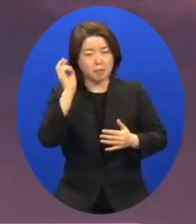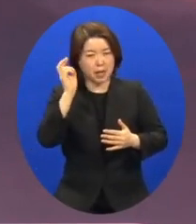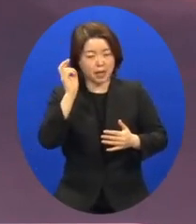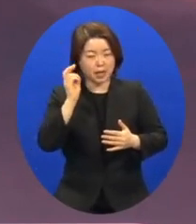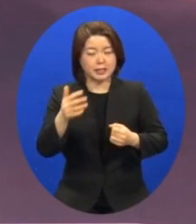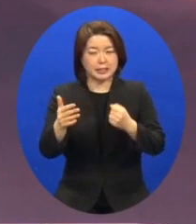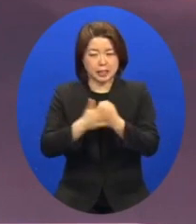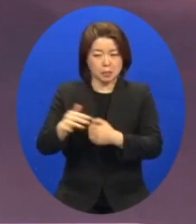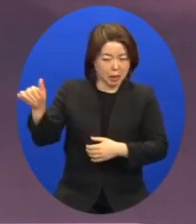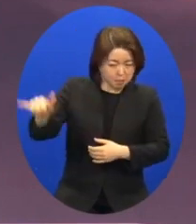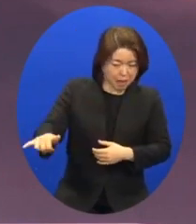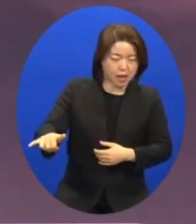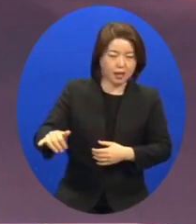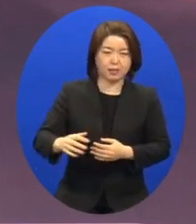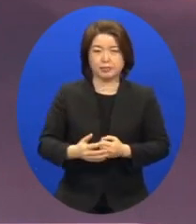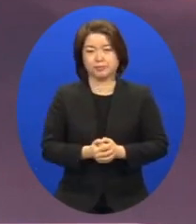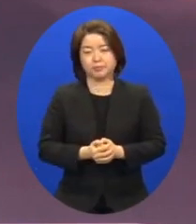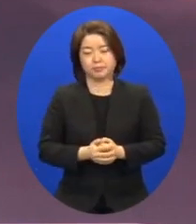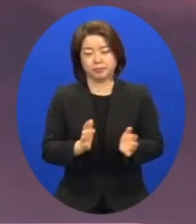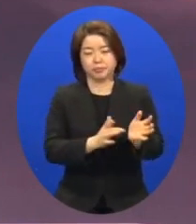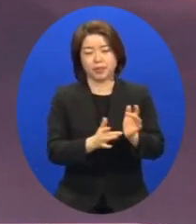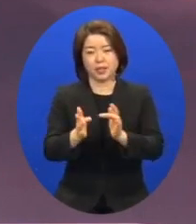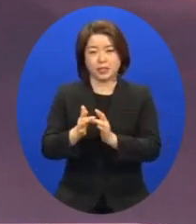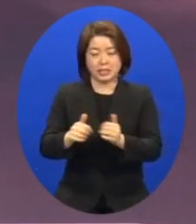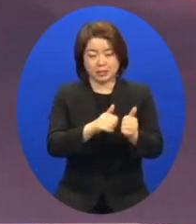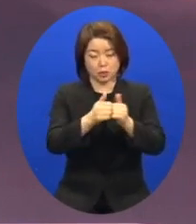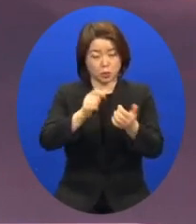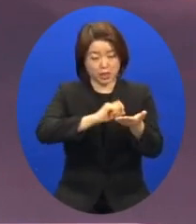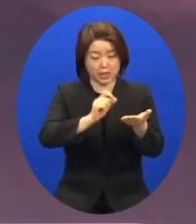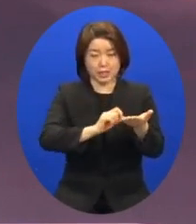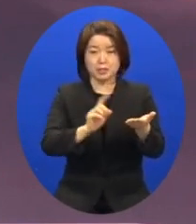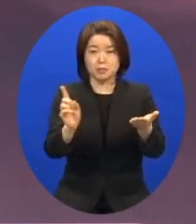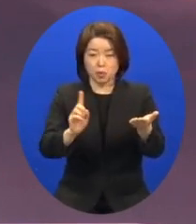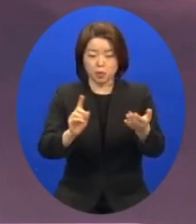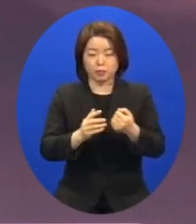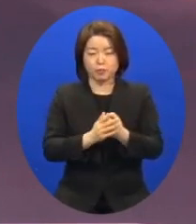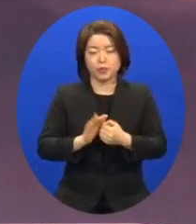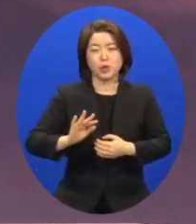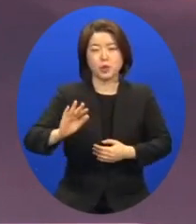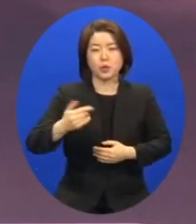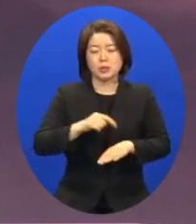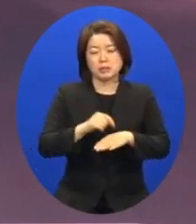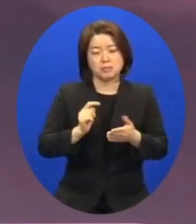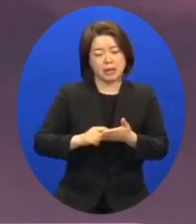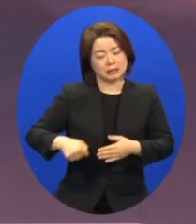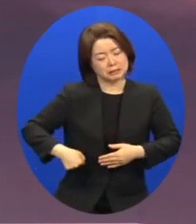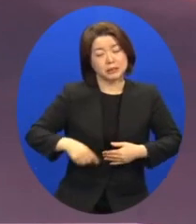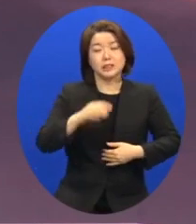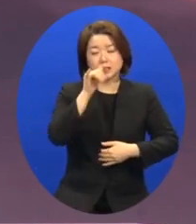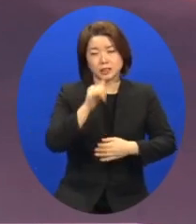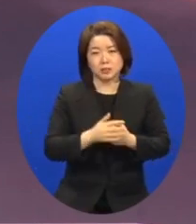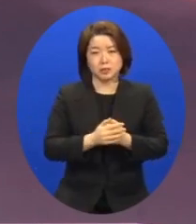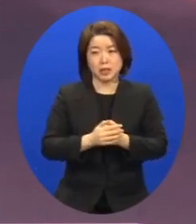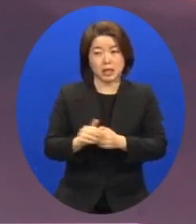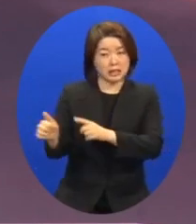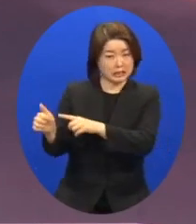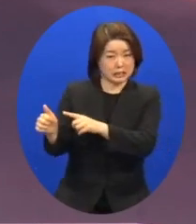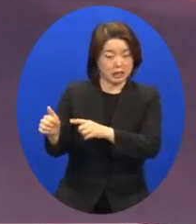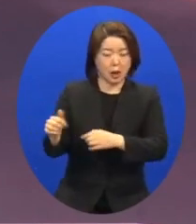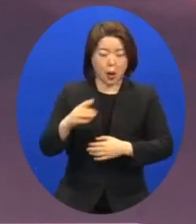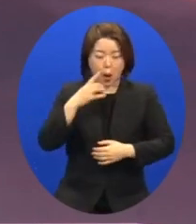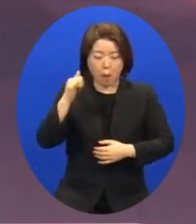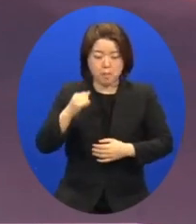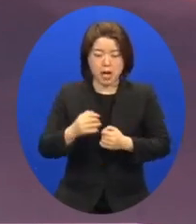2분이 그날 예수 동 의 일기에 이렇게 쓰셨습니다 요즘 마음에 걸리는 일이 있습니다 암흑의 엄마가 시험이